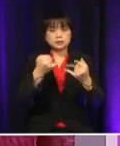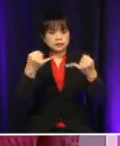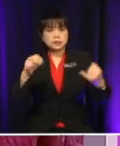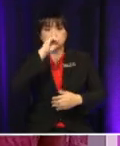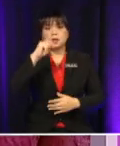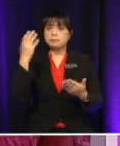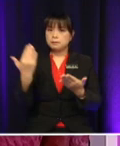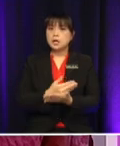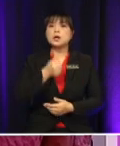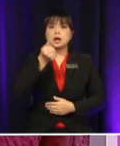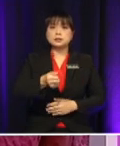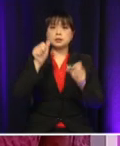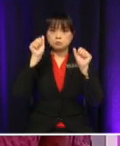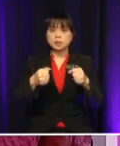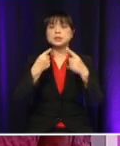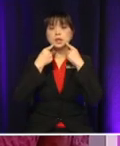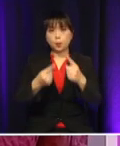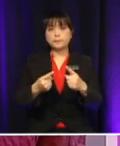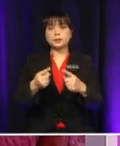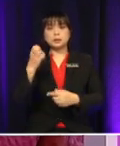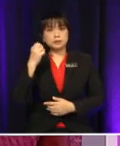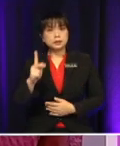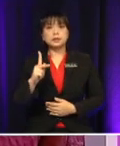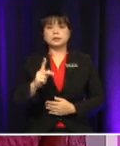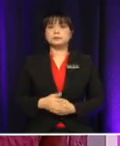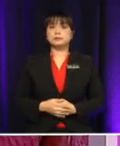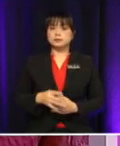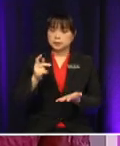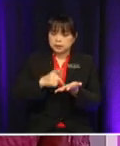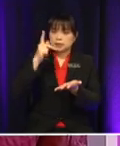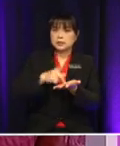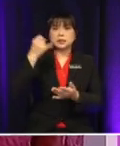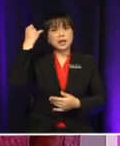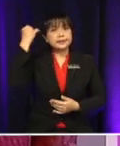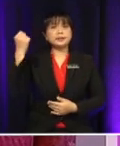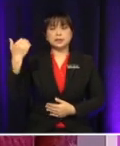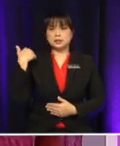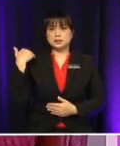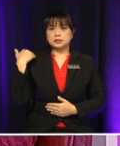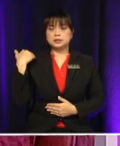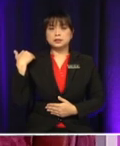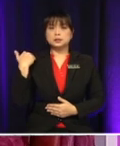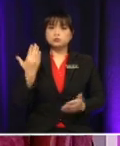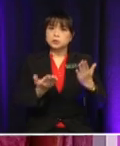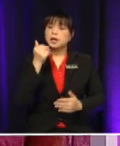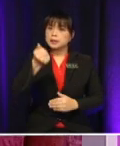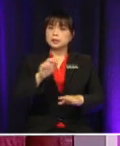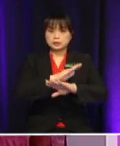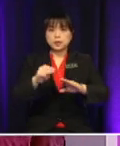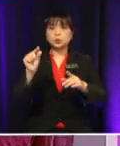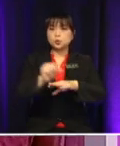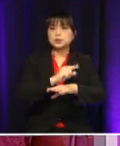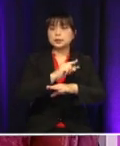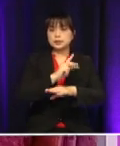Anda boleh jawab soal dan begini ya kadang-kadang idenya ada Apabila mereka tidak menggunakan tema yang betul tidak menggunakan